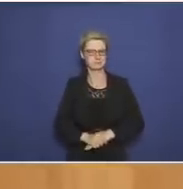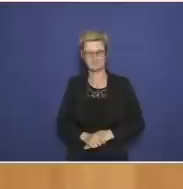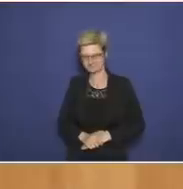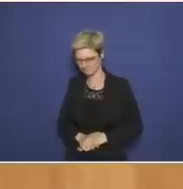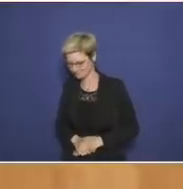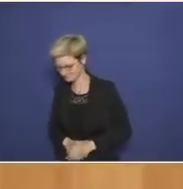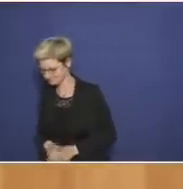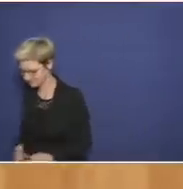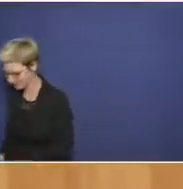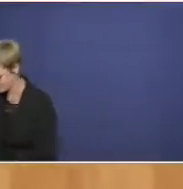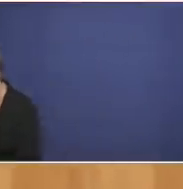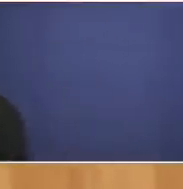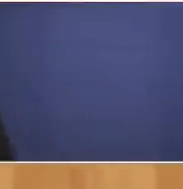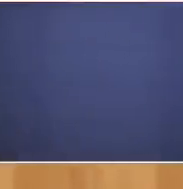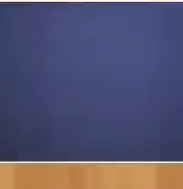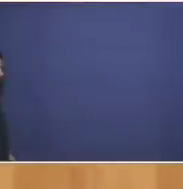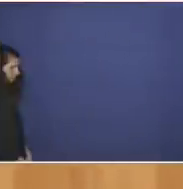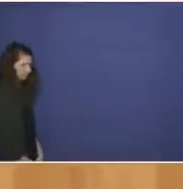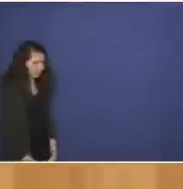Bitte?